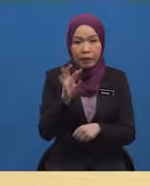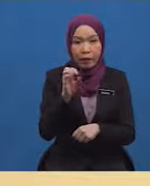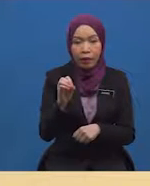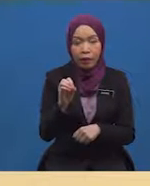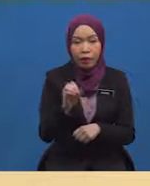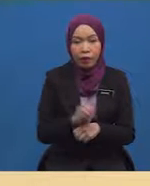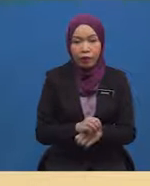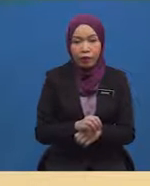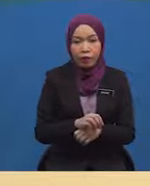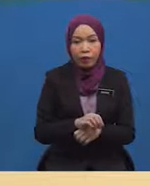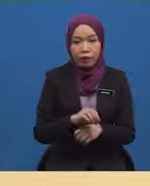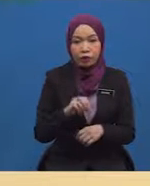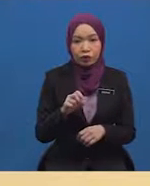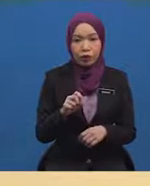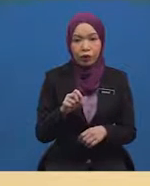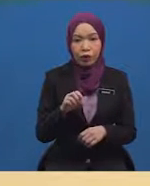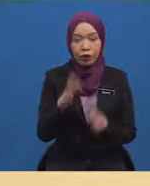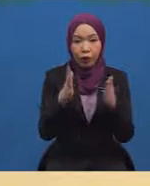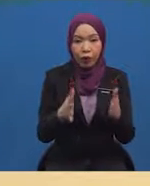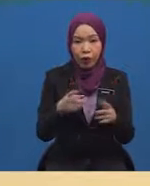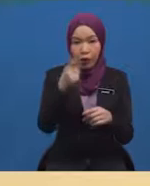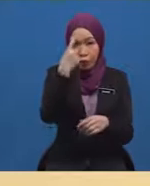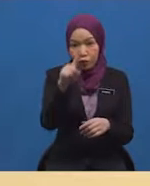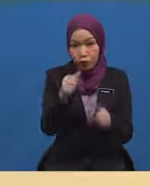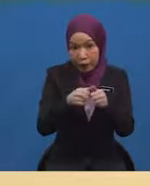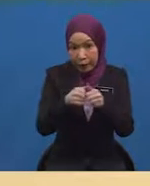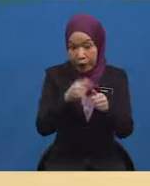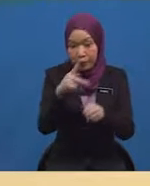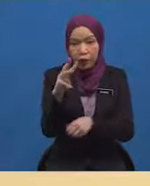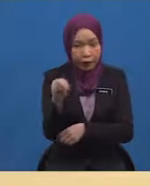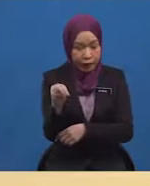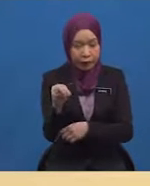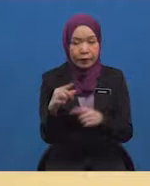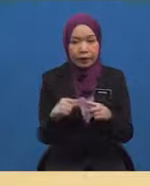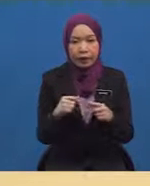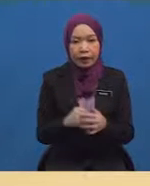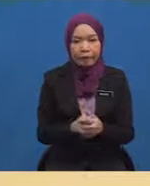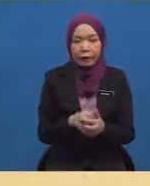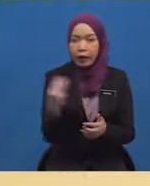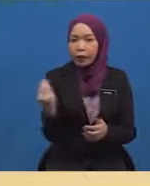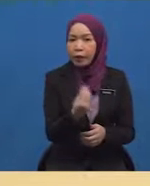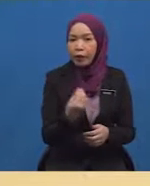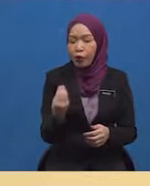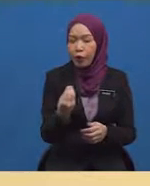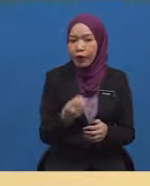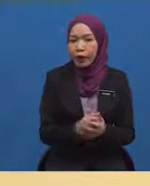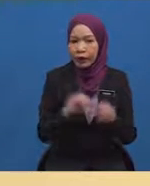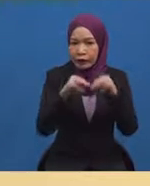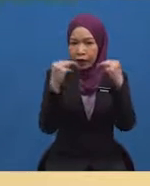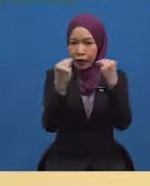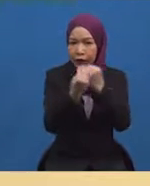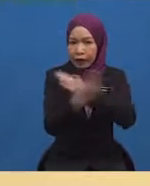orang bagi setiap kilometer persegi. Ini meletakkan taburan penduduk Indonesia sebagai